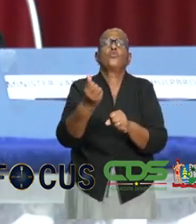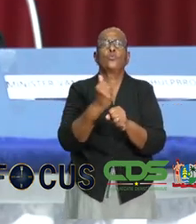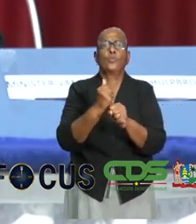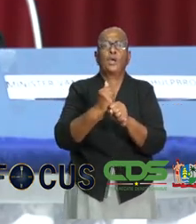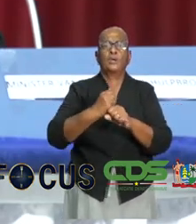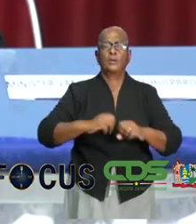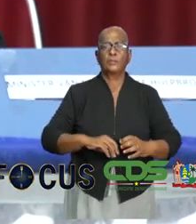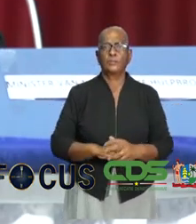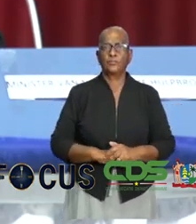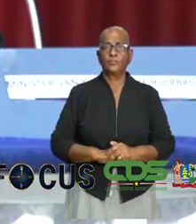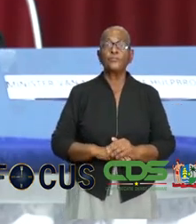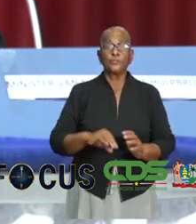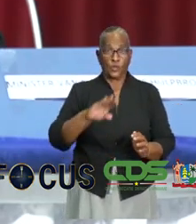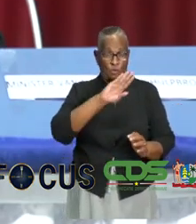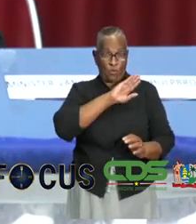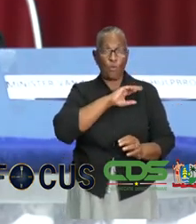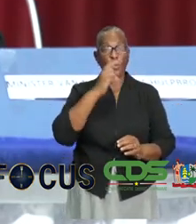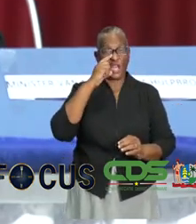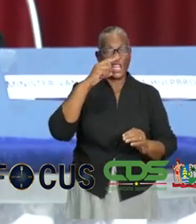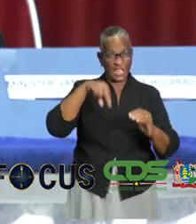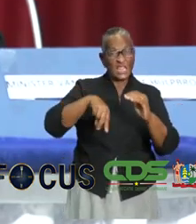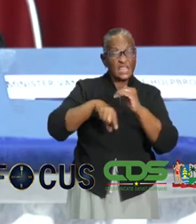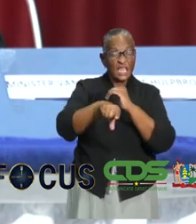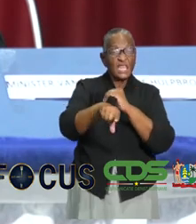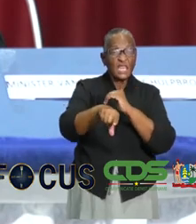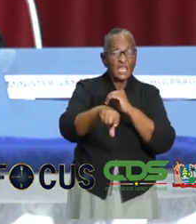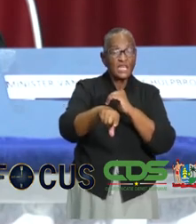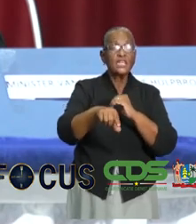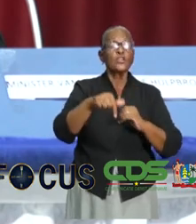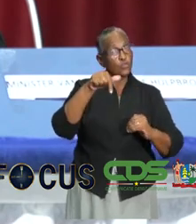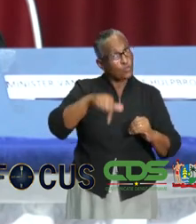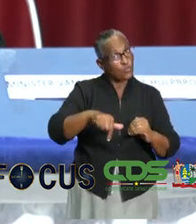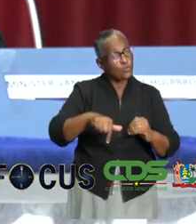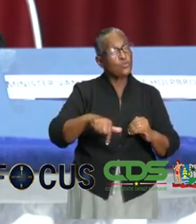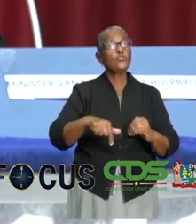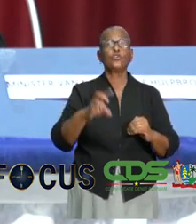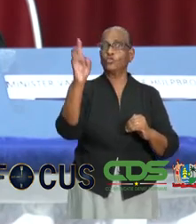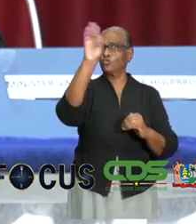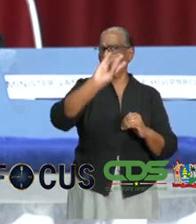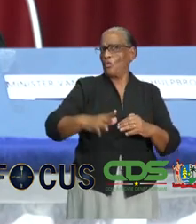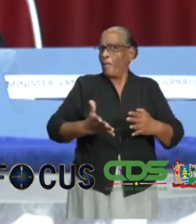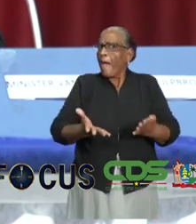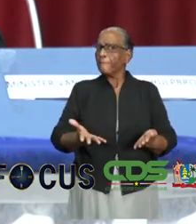En ook van Pettenpolder in Nikeri is voorzien van elektriciteit.